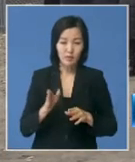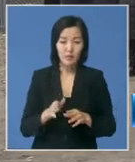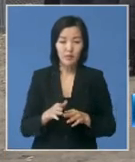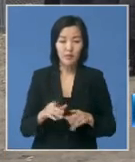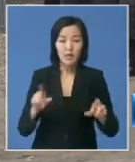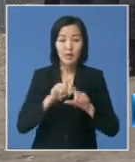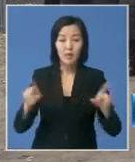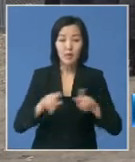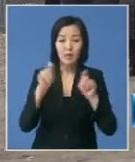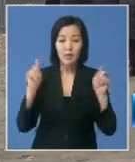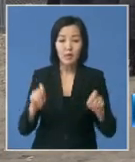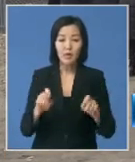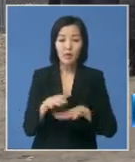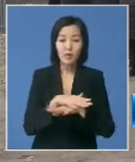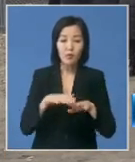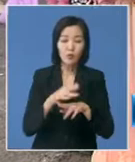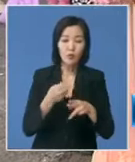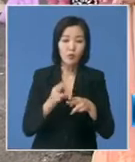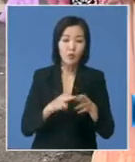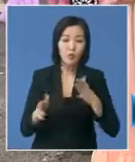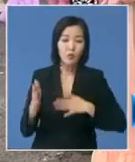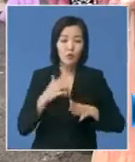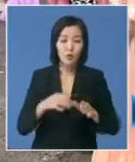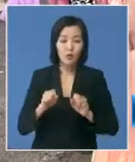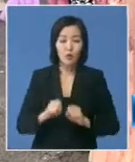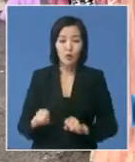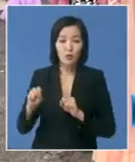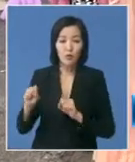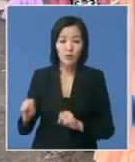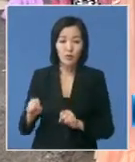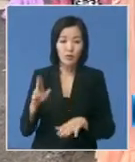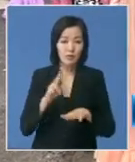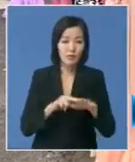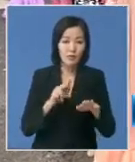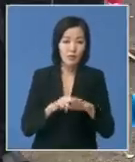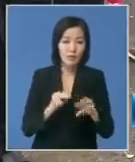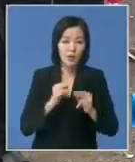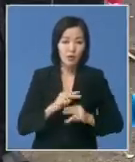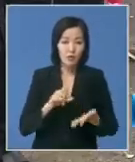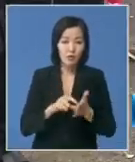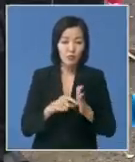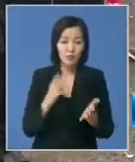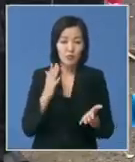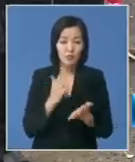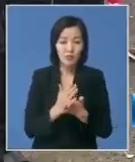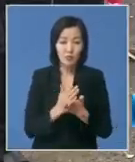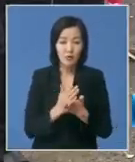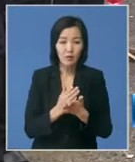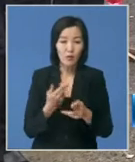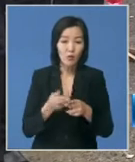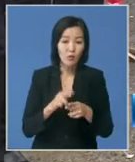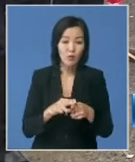Ғимараттың ашылуына жергілікті тұрғындар да қуанып жатыр. Құқықтарын қорғайтын құзырлы инспектордың жұмыс бөлмесі болмауы оларға да қолайсыз